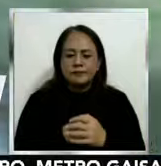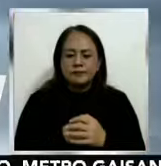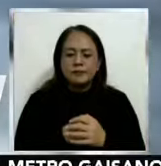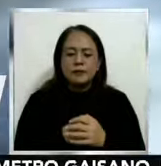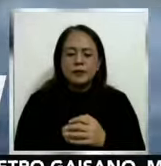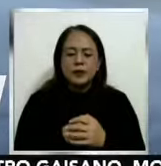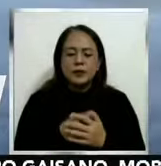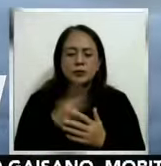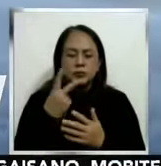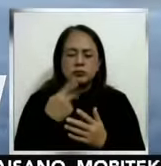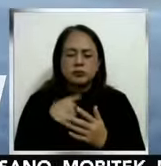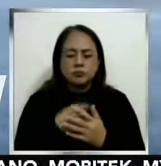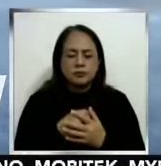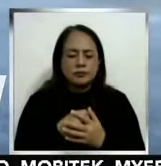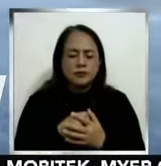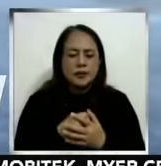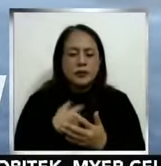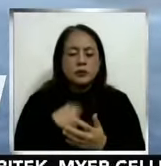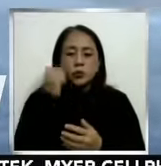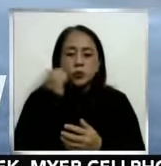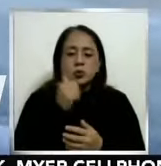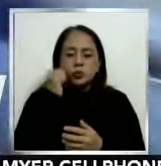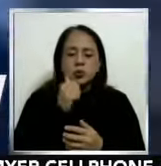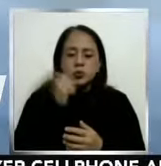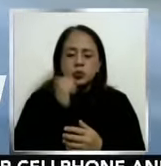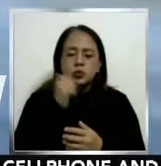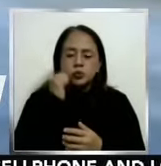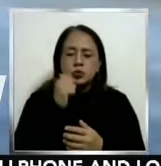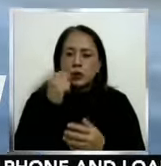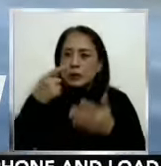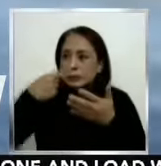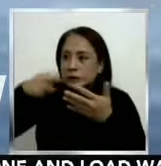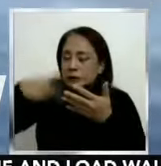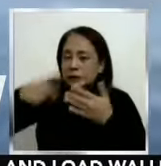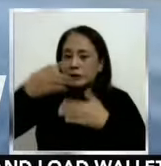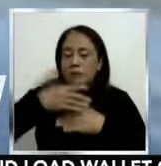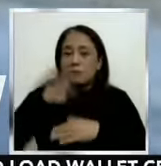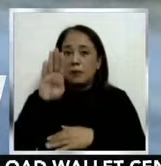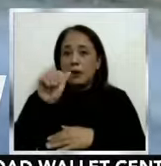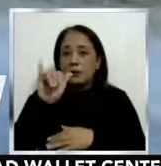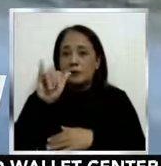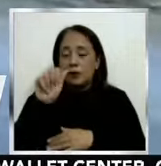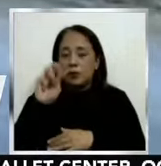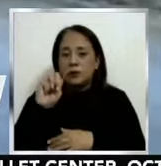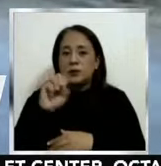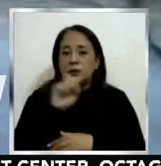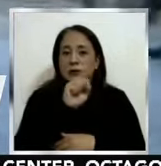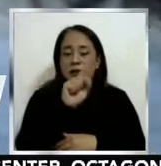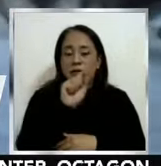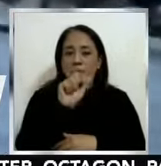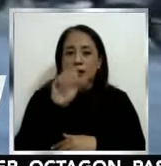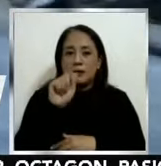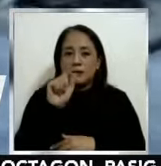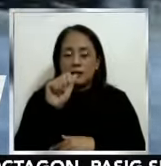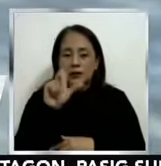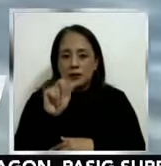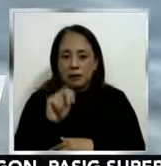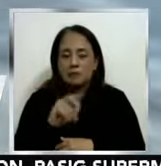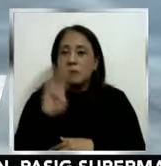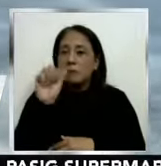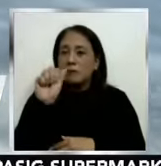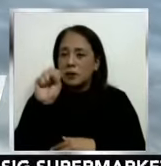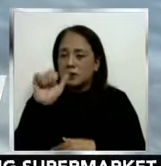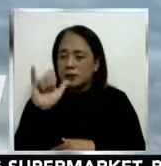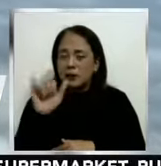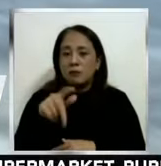sila, sir. Araw-araw na rin may mga checkpoint sa mga bayan ng Bayawan, Santa Catalina, Dawin, Basay at Pamplona.